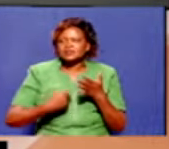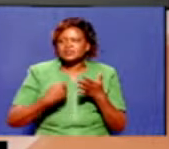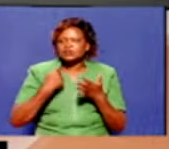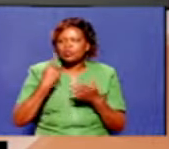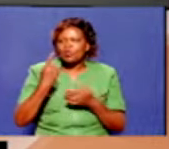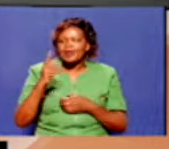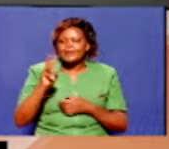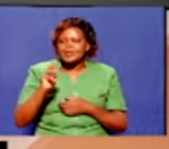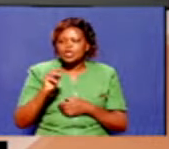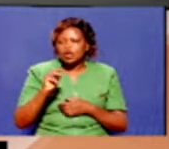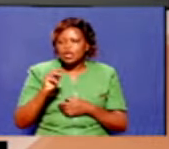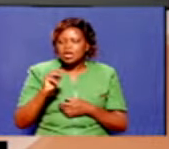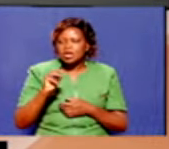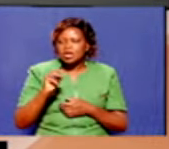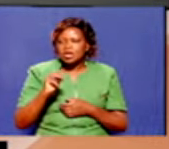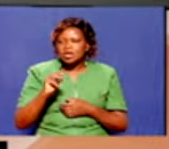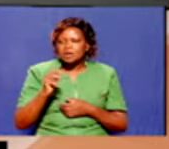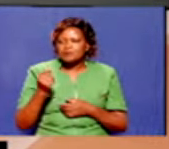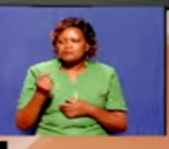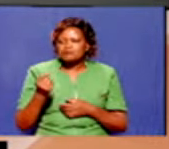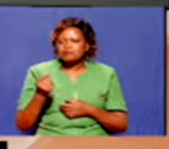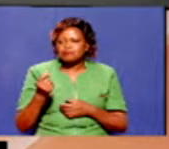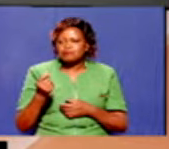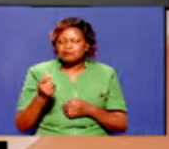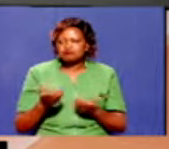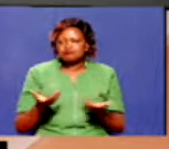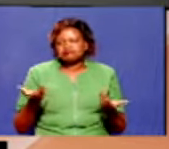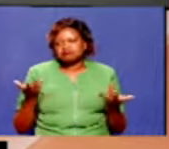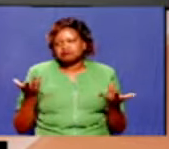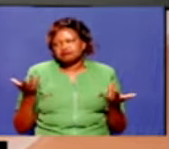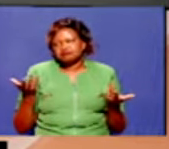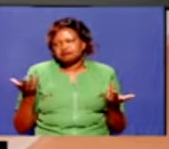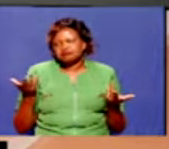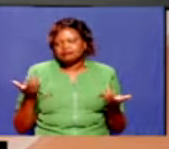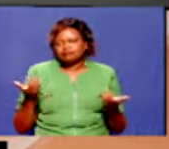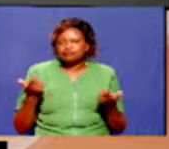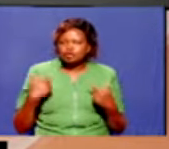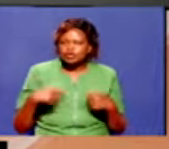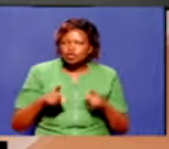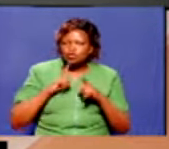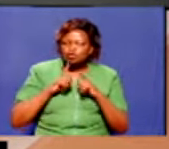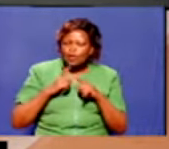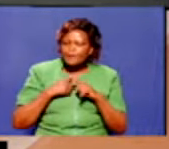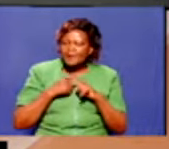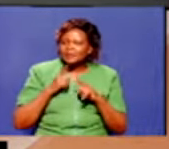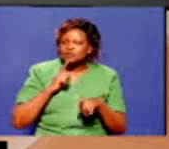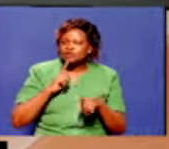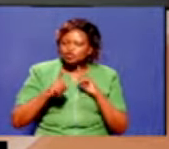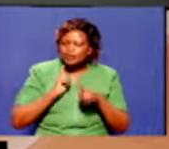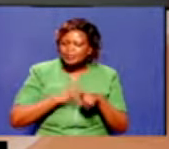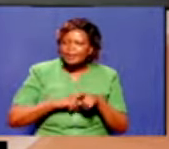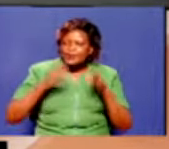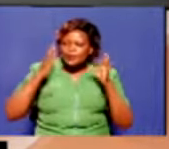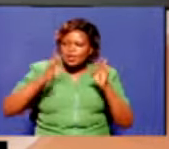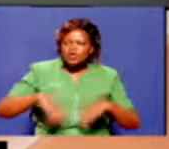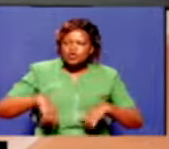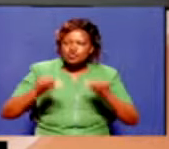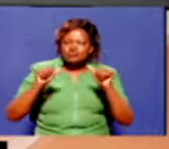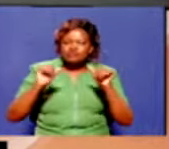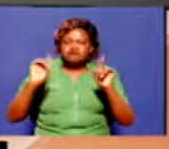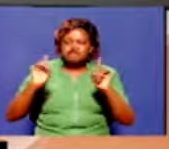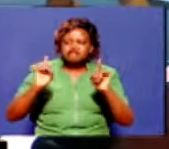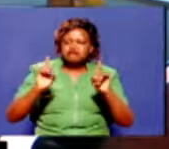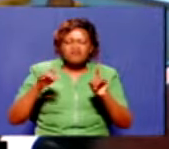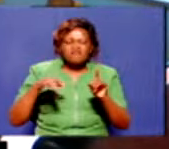moja, pesa taslim. Sasa unaruhusiwa kuongea lakini usiongee wakati arusi inaendelea. Unasikia hapo